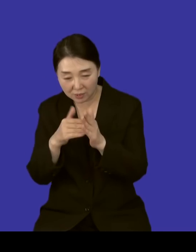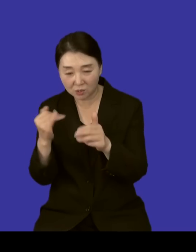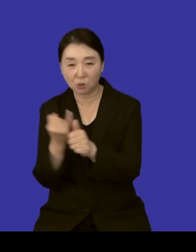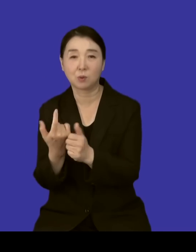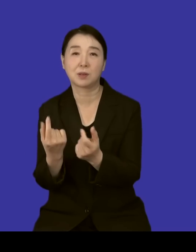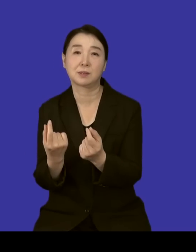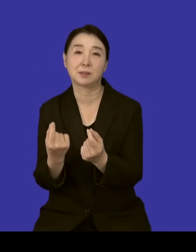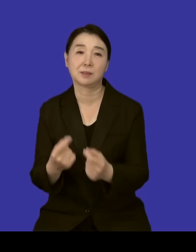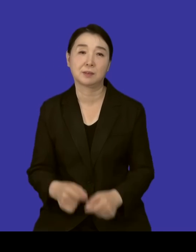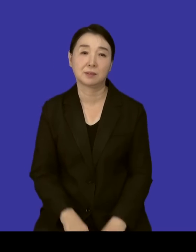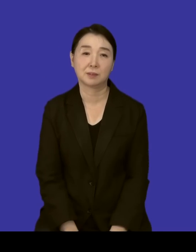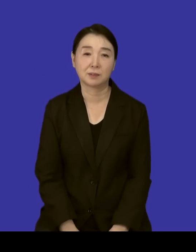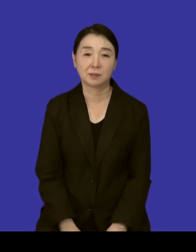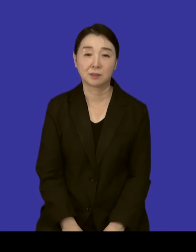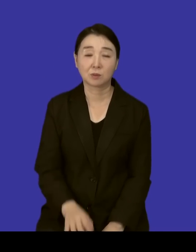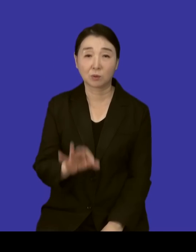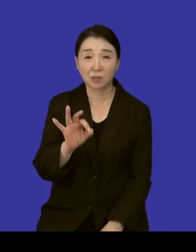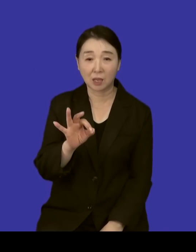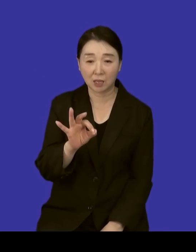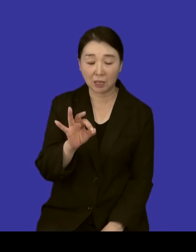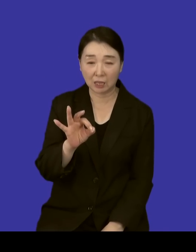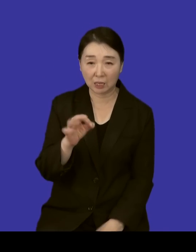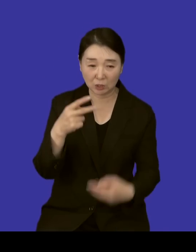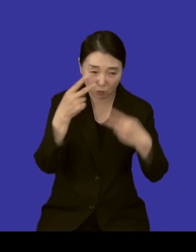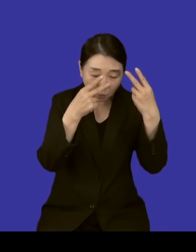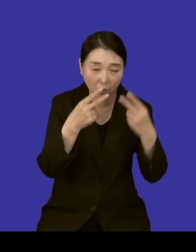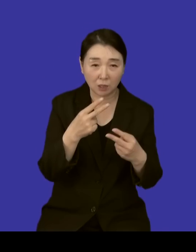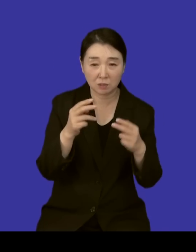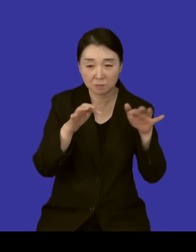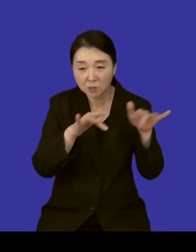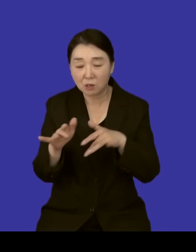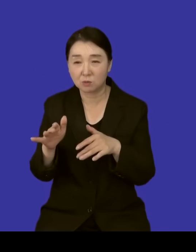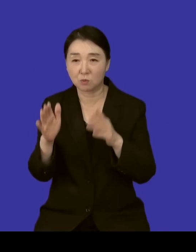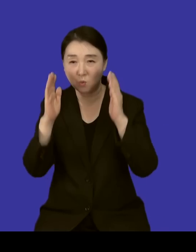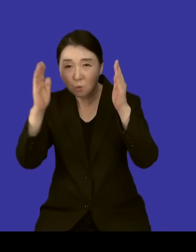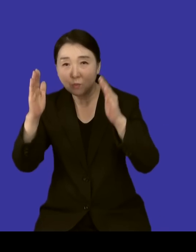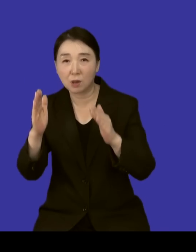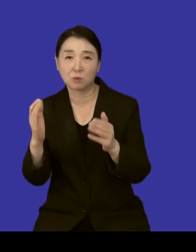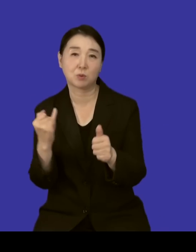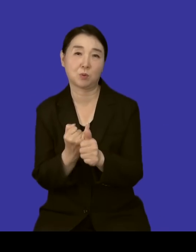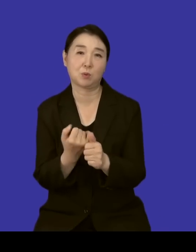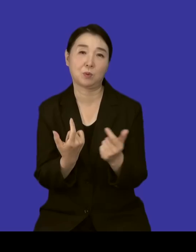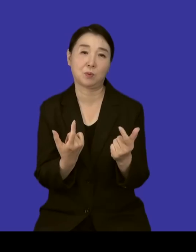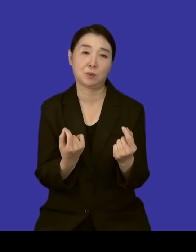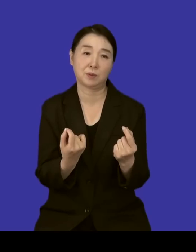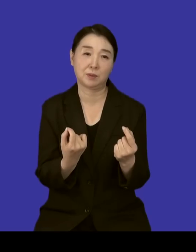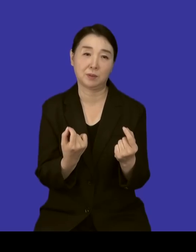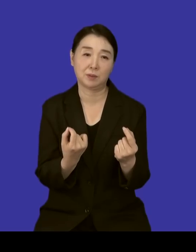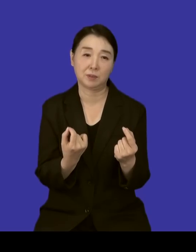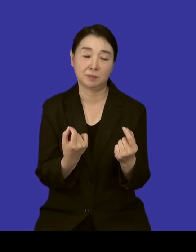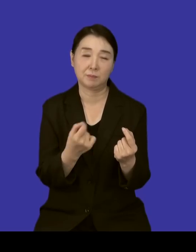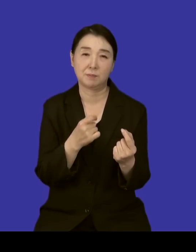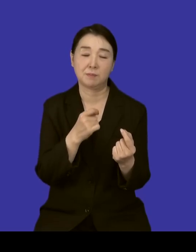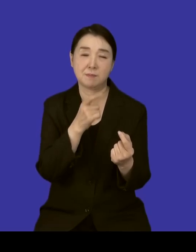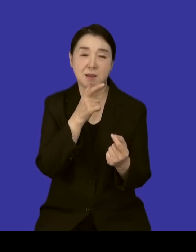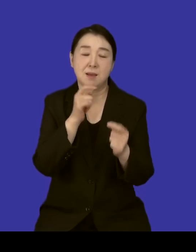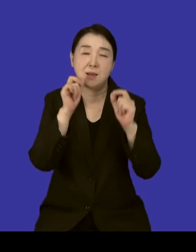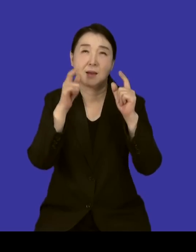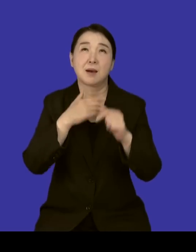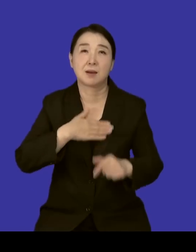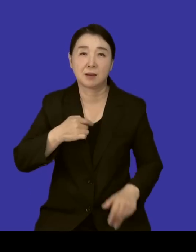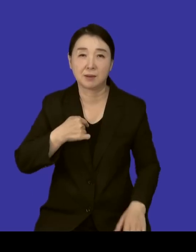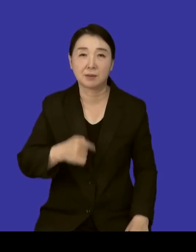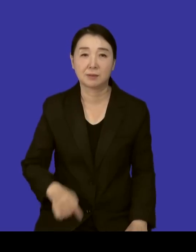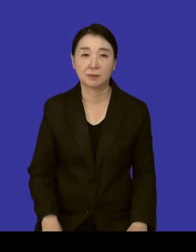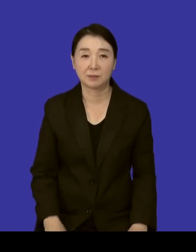말로 말하면 돈 좋아서 피아노 치고 공부하고 결혼했구나. 이걸 이제 깨달으면서